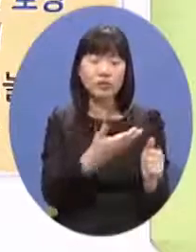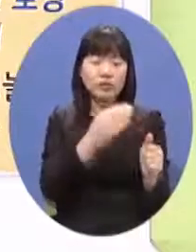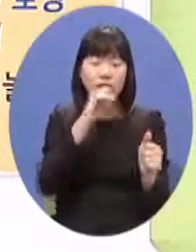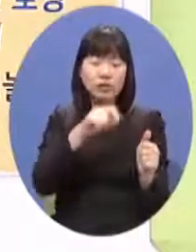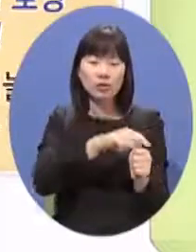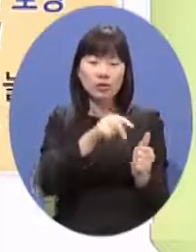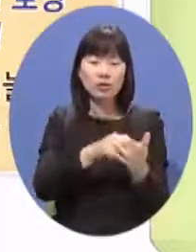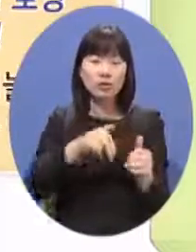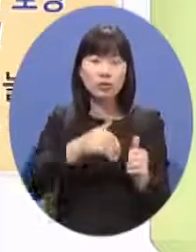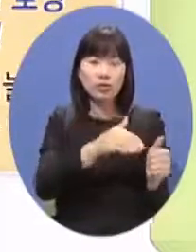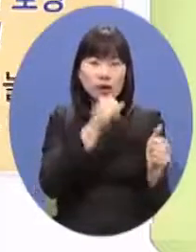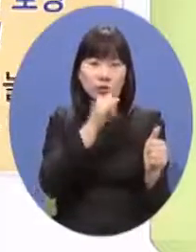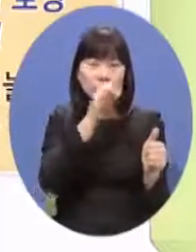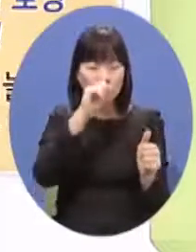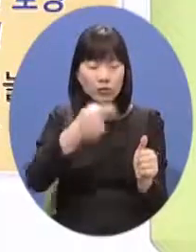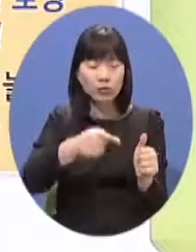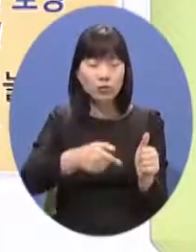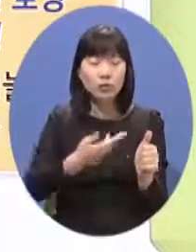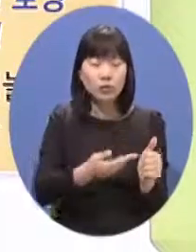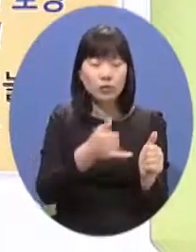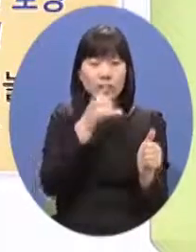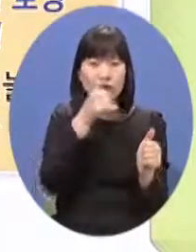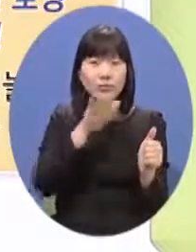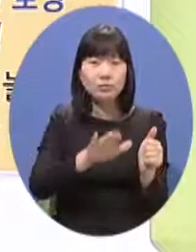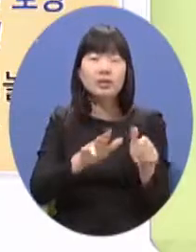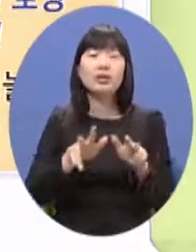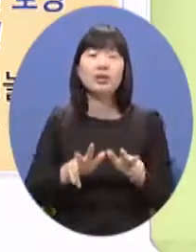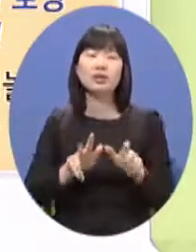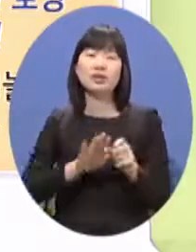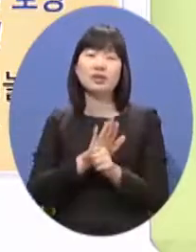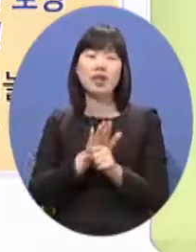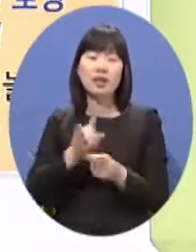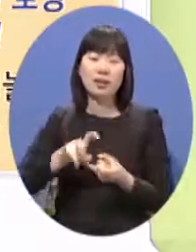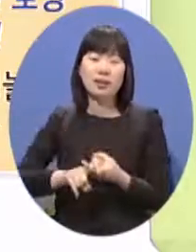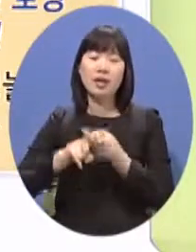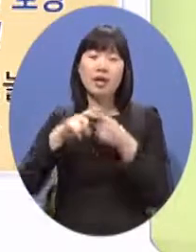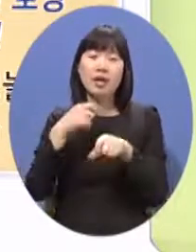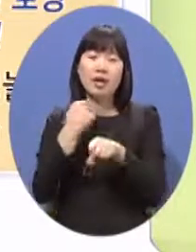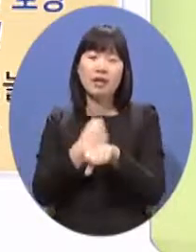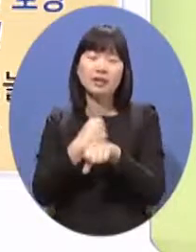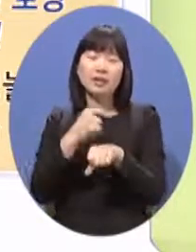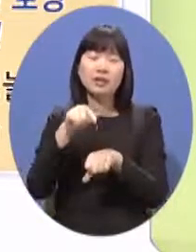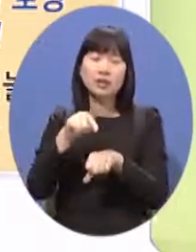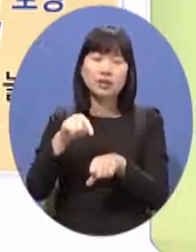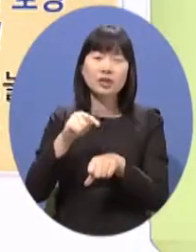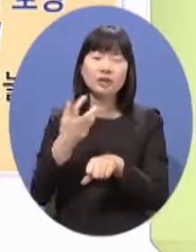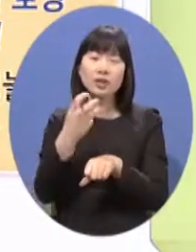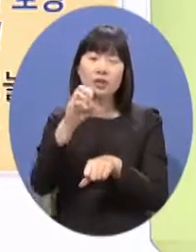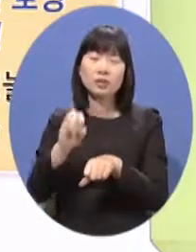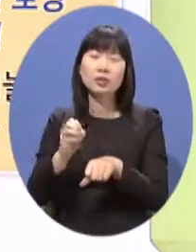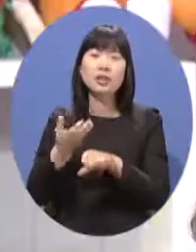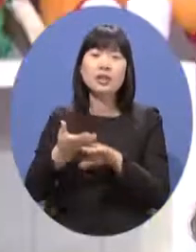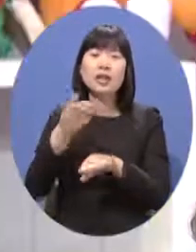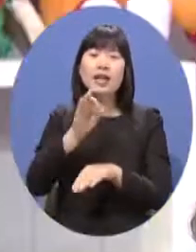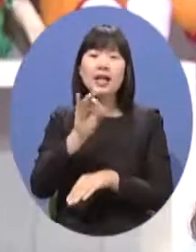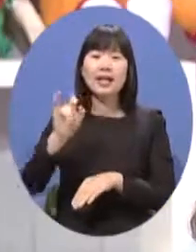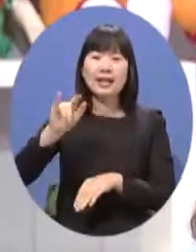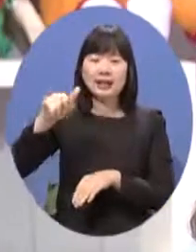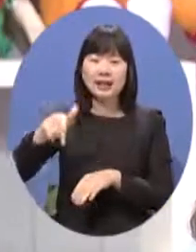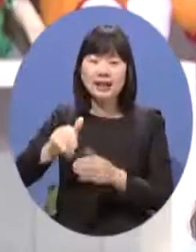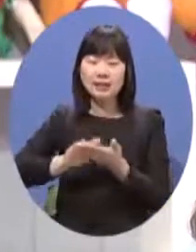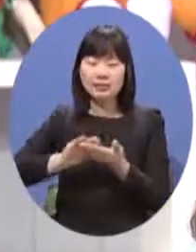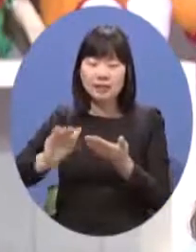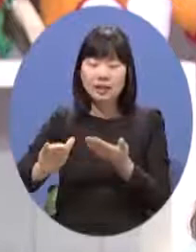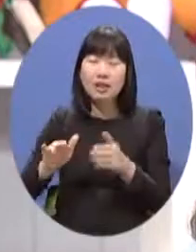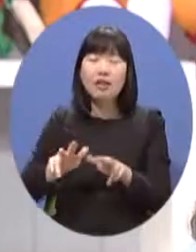환경에 보내고 좋은 교육을 시키는 거라고 하시는데 사실은 애착이 80% 이상입니다. 애착이. 예, 그러니까 건물로